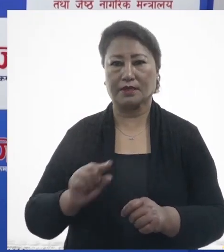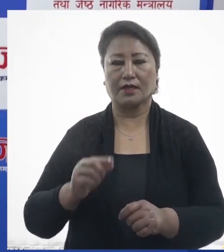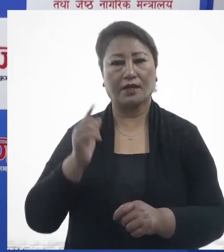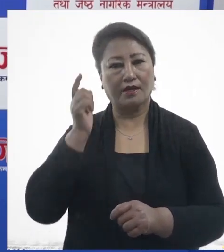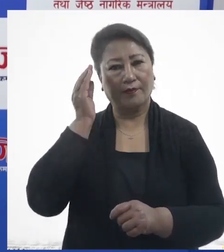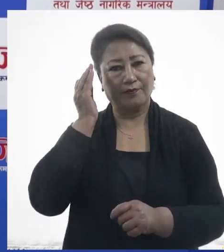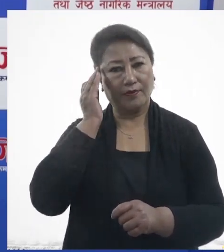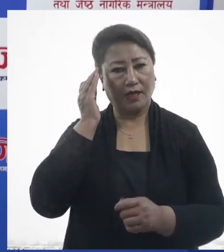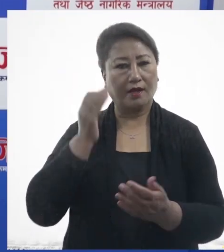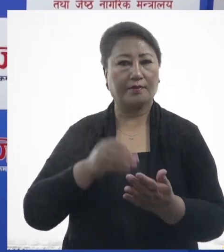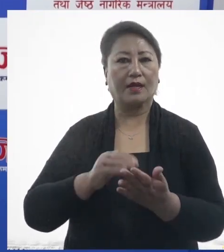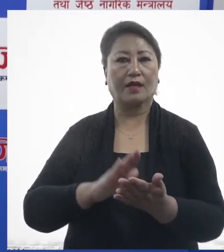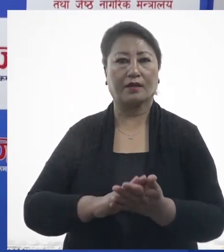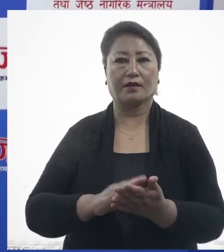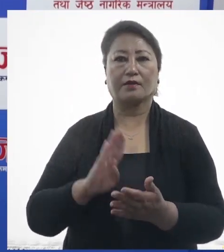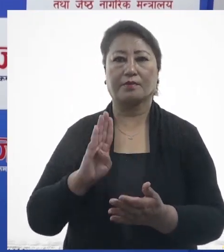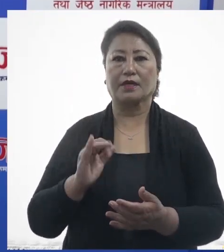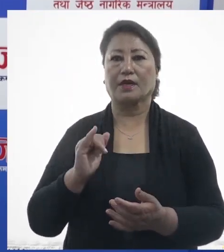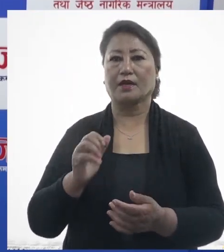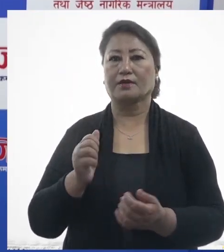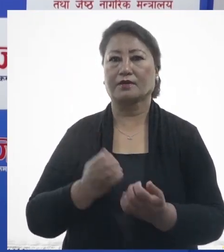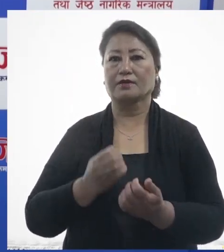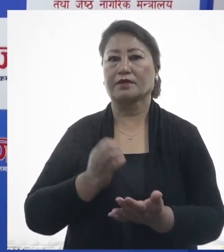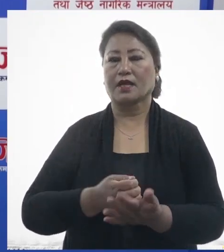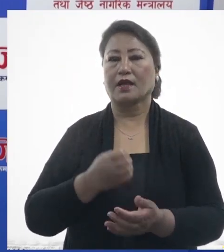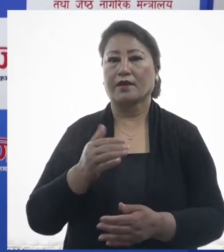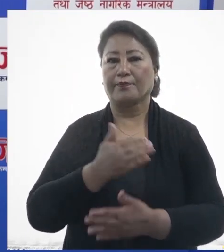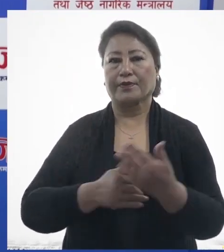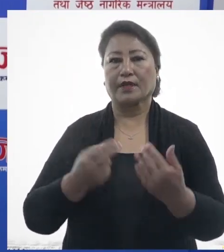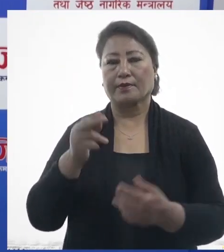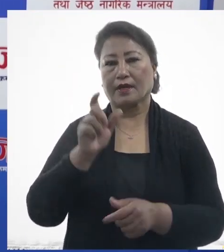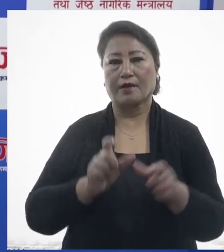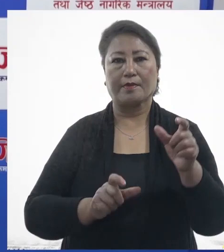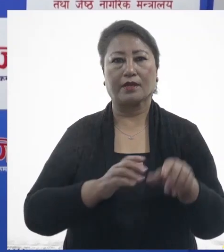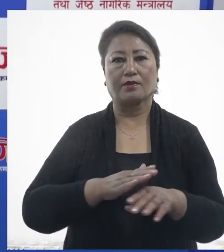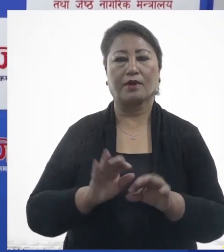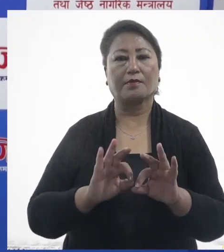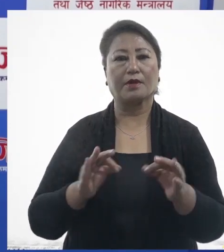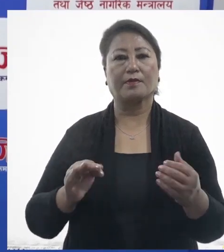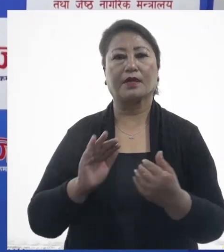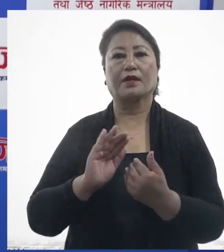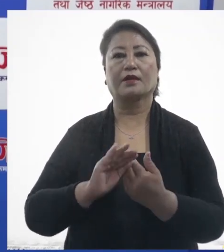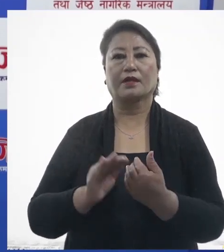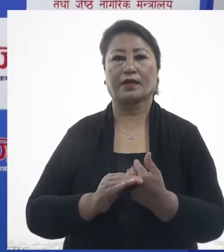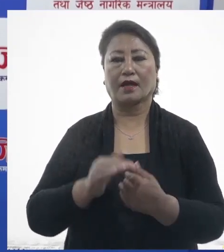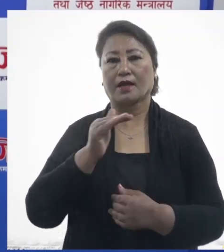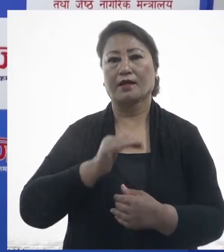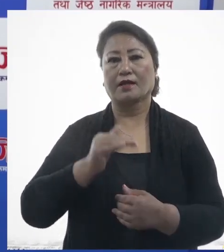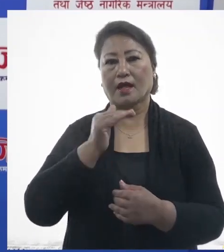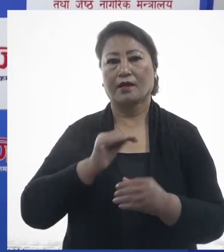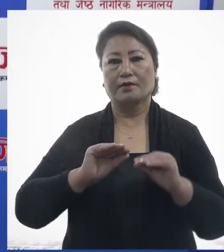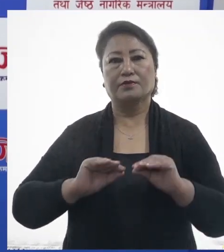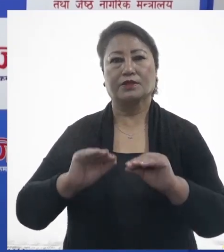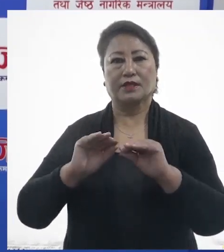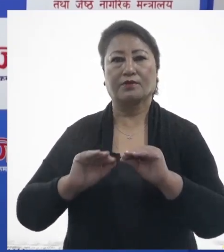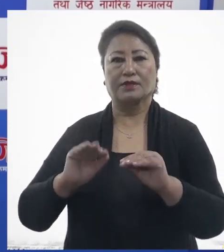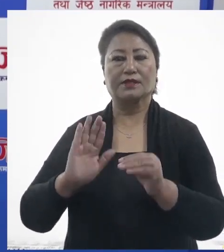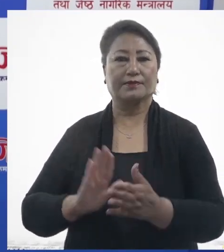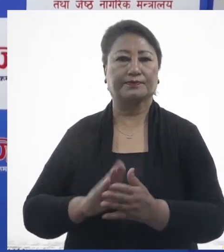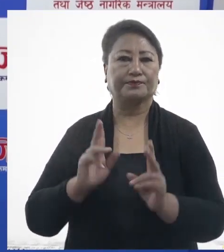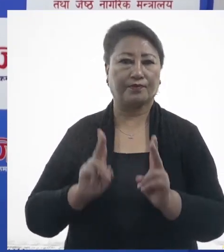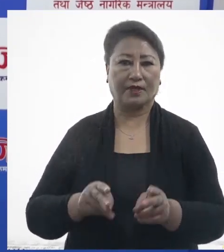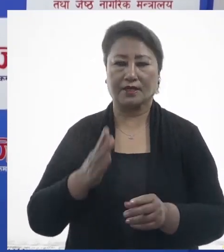कुरालाई मनन गरेर बिआइए इन्स्टिच्युटले अपाङ्गता भएका व्यक्तिहरूलाई विभिन्न प्रकारका तालिमहरू प्रदान गरिरहेको